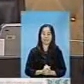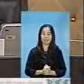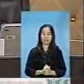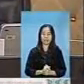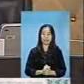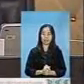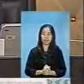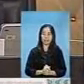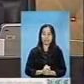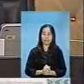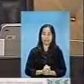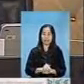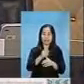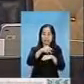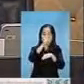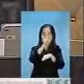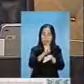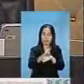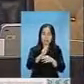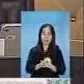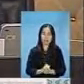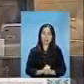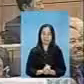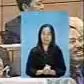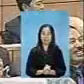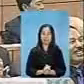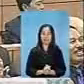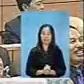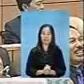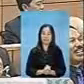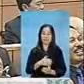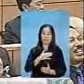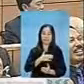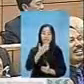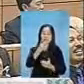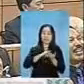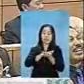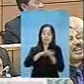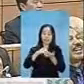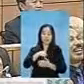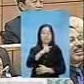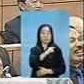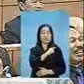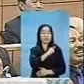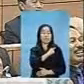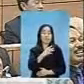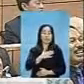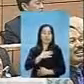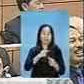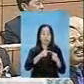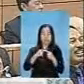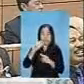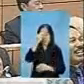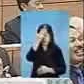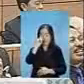ท่านประธานที่เคารพครับก็ขออนุญาตผมทำหน้าที่ต่อนะครับเพราะว่าผ